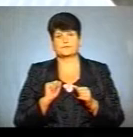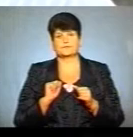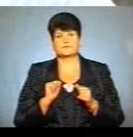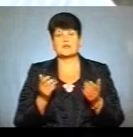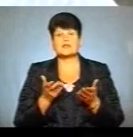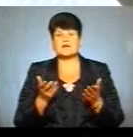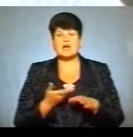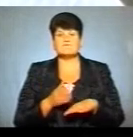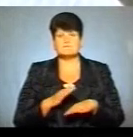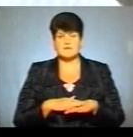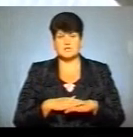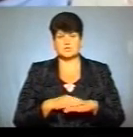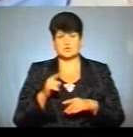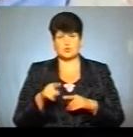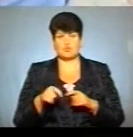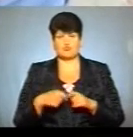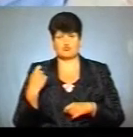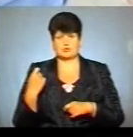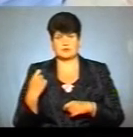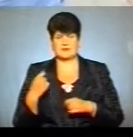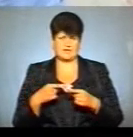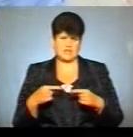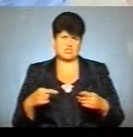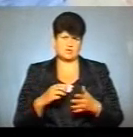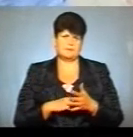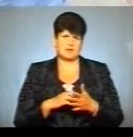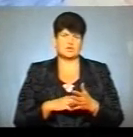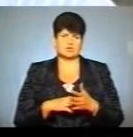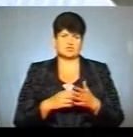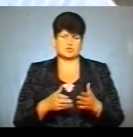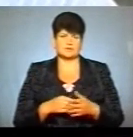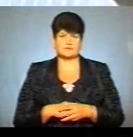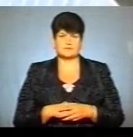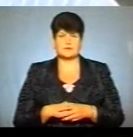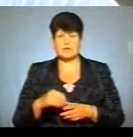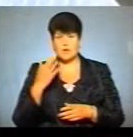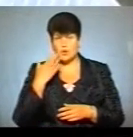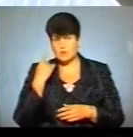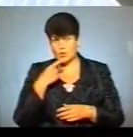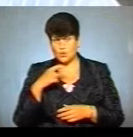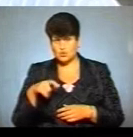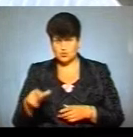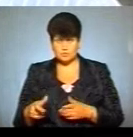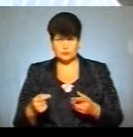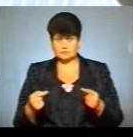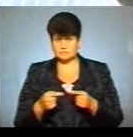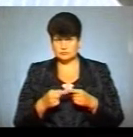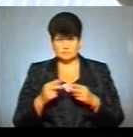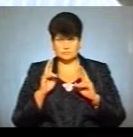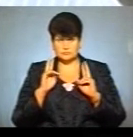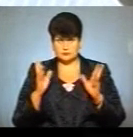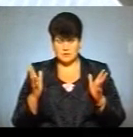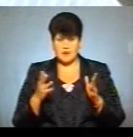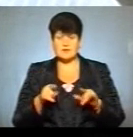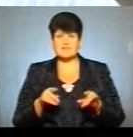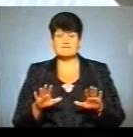яка важкість того скоєного правопорушення і інші причини при розгляді справи. Коли особи не встановлені, а такі